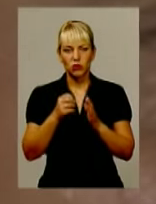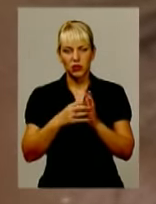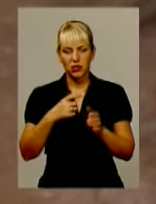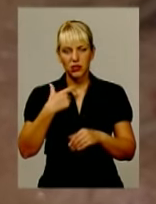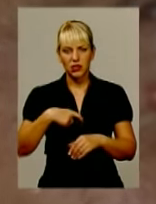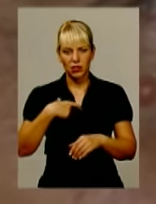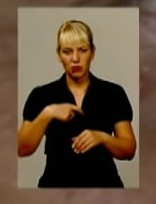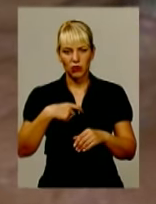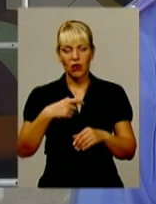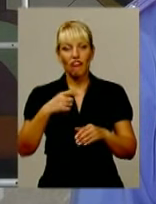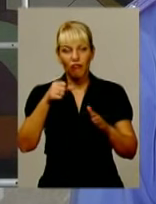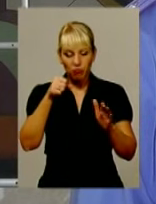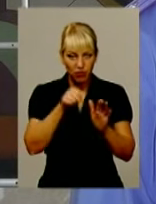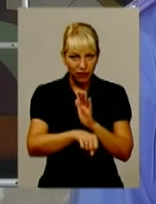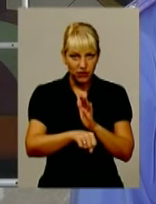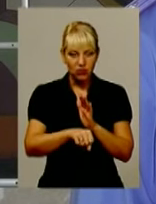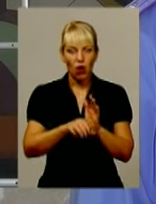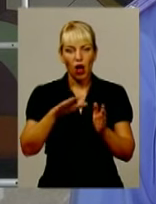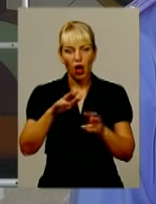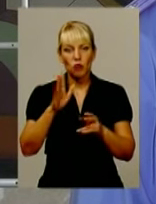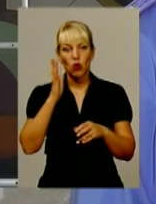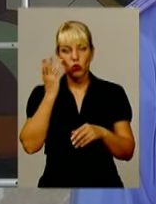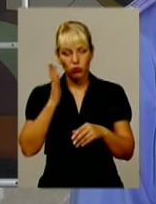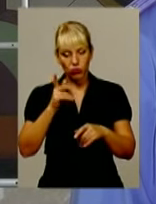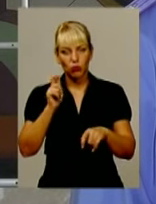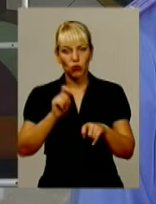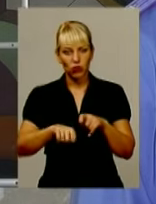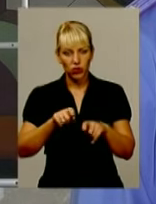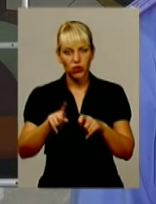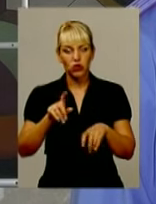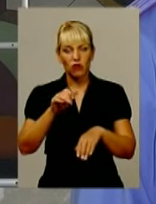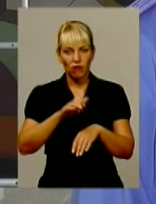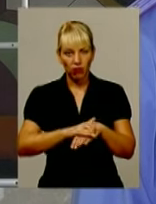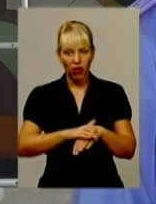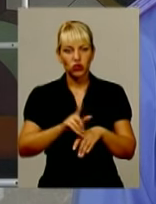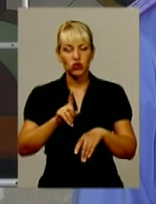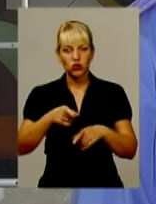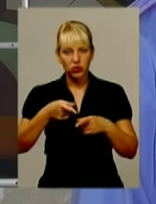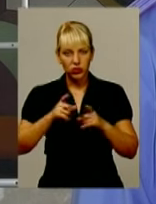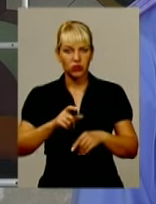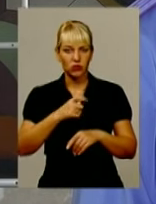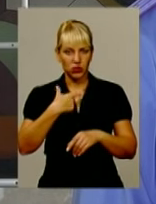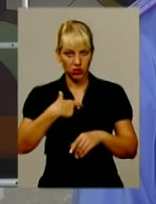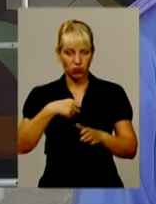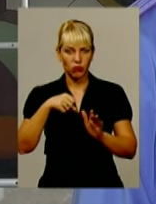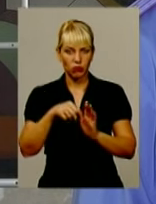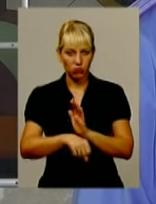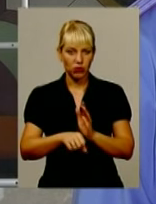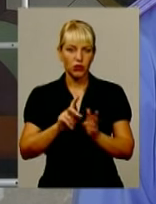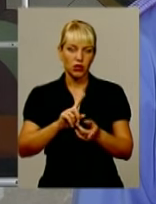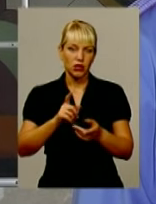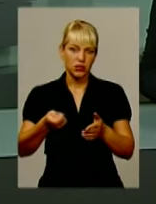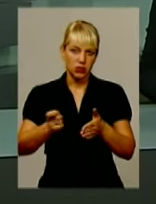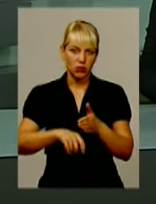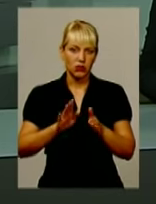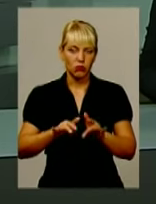вбивства. Але під час проведення перевірки, якщо буде доведено факту, що дійсно особа вчинила самогус, то попровадження буде закрите.